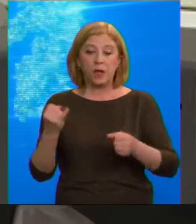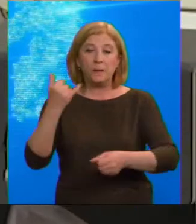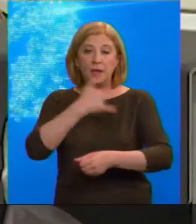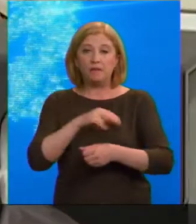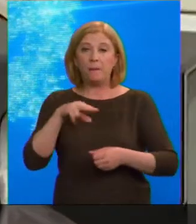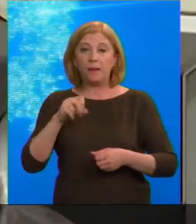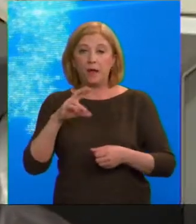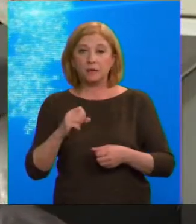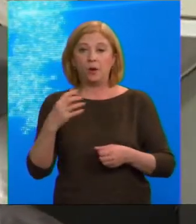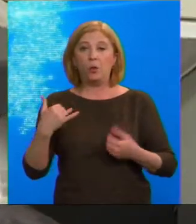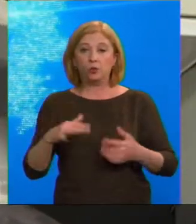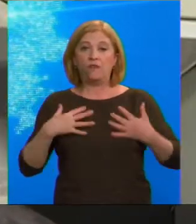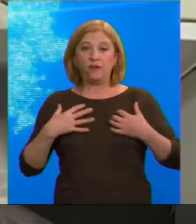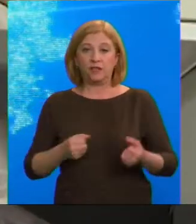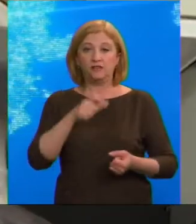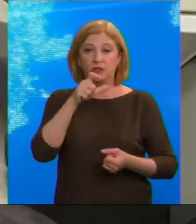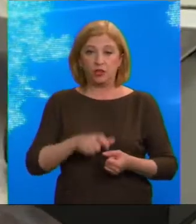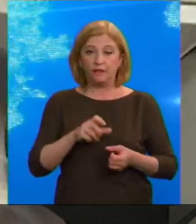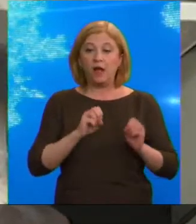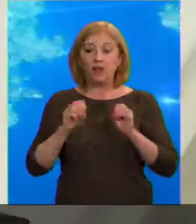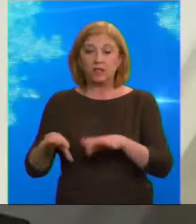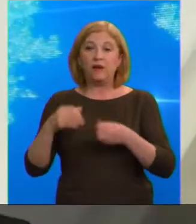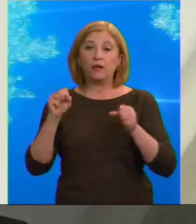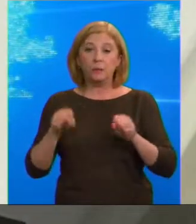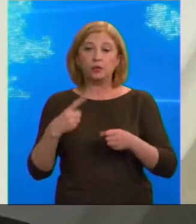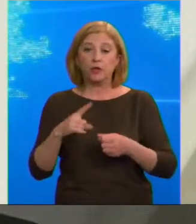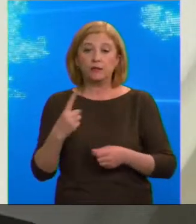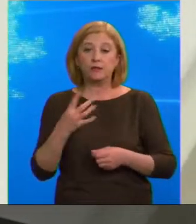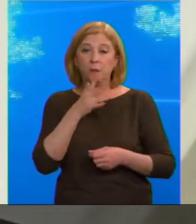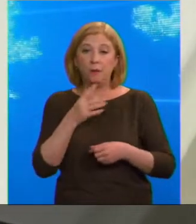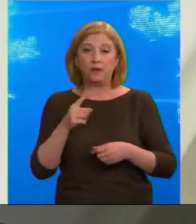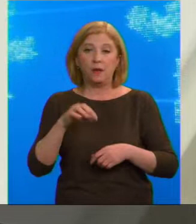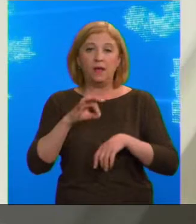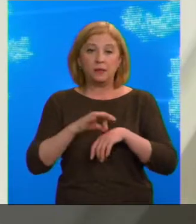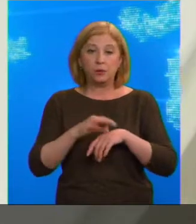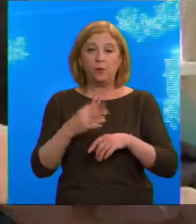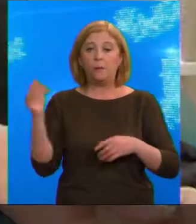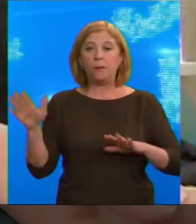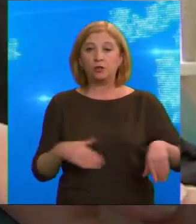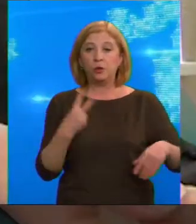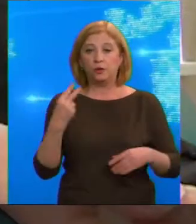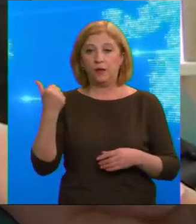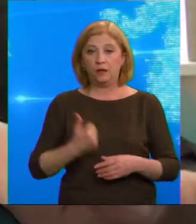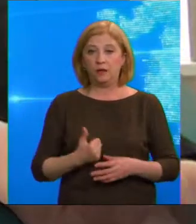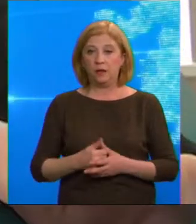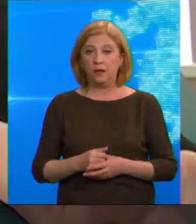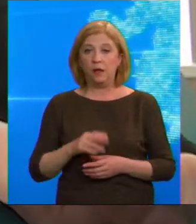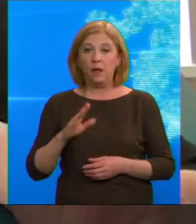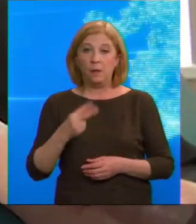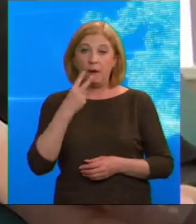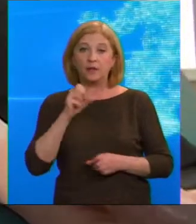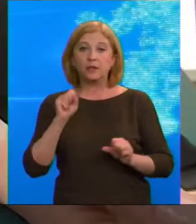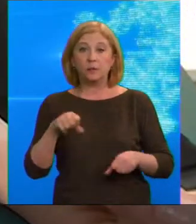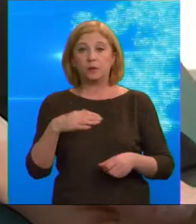плазмы от выздоровевшего человека. Сдавать ее можно, если с момента последнего проявления симптомов прошло 2 недели. Противопоказания могут быть со